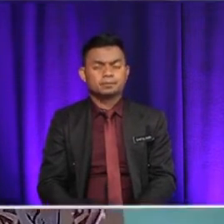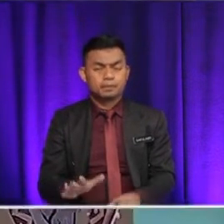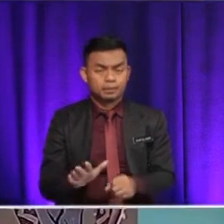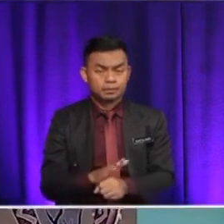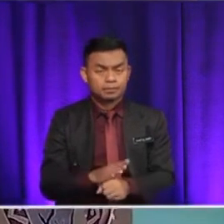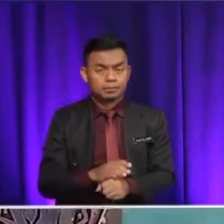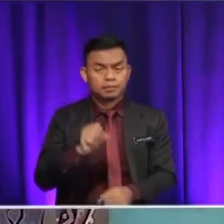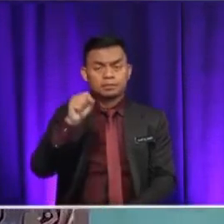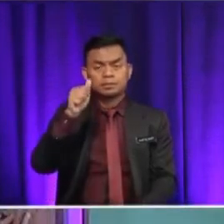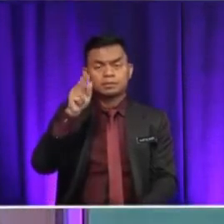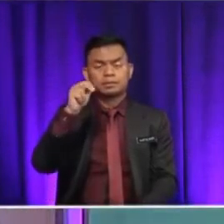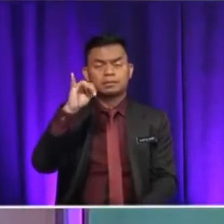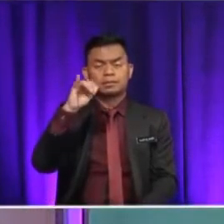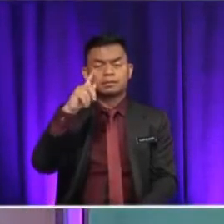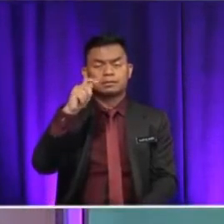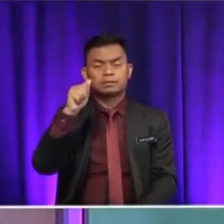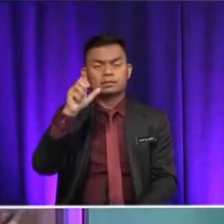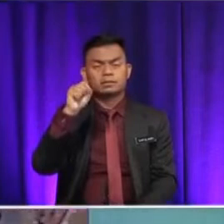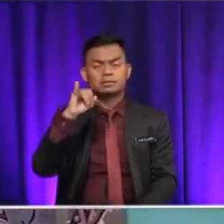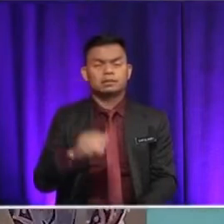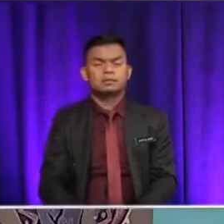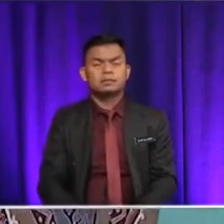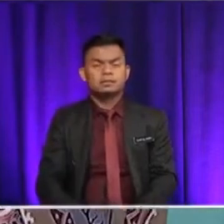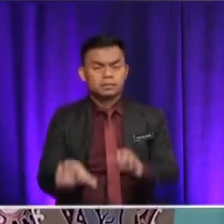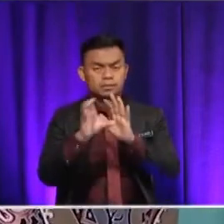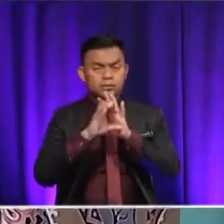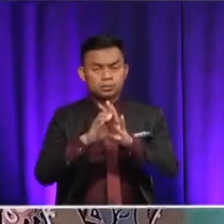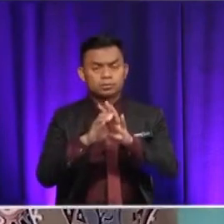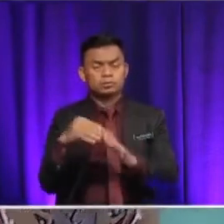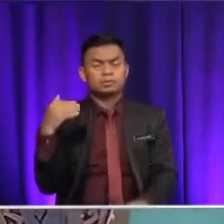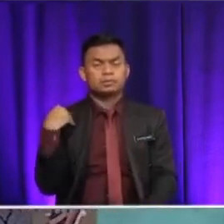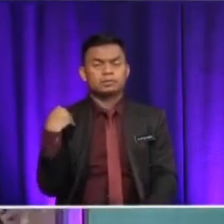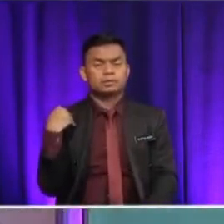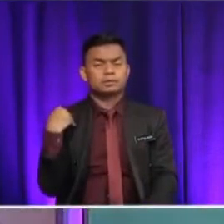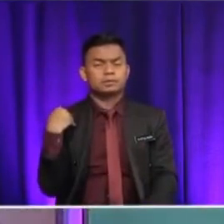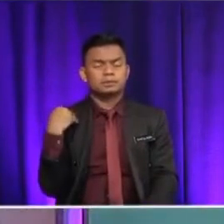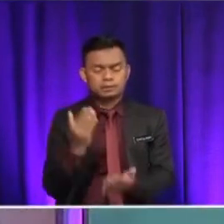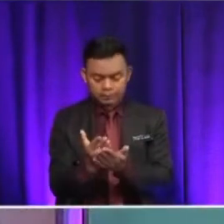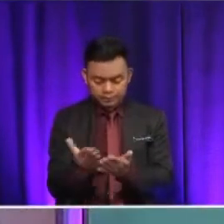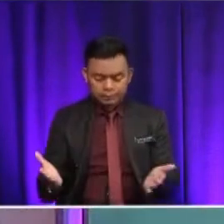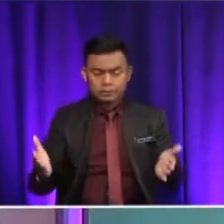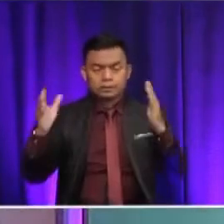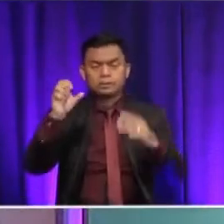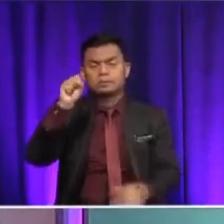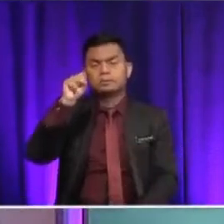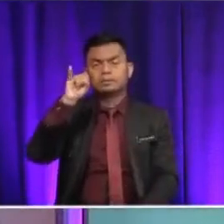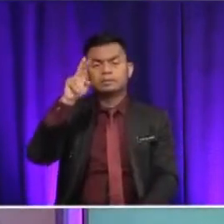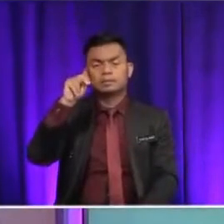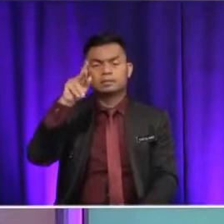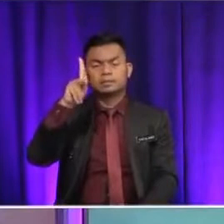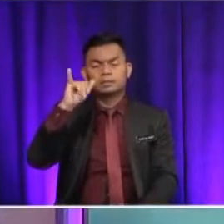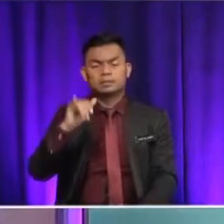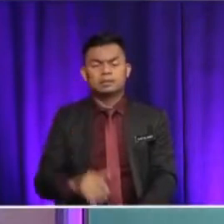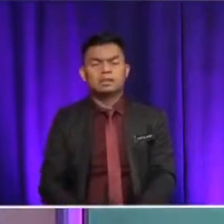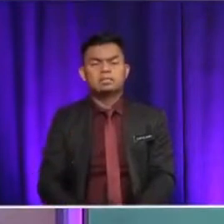kenal simbol tadi. Ya. So, ada apa kat situ? Contoh, ada sinki. Mana sinki? Alright, ada sinki. Di sini